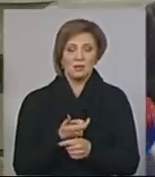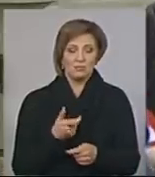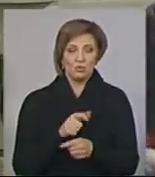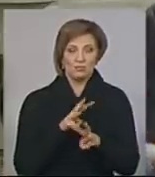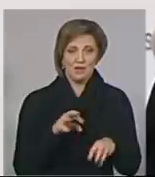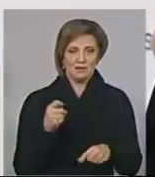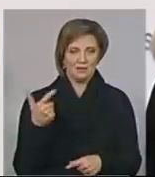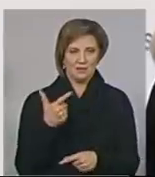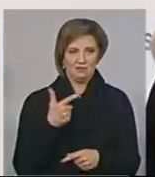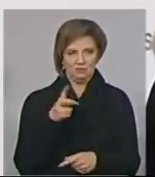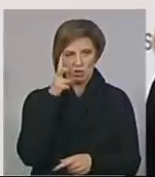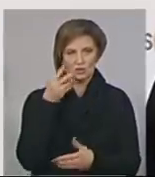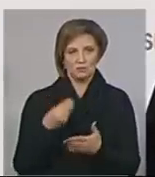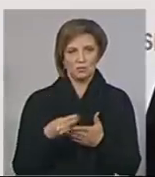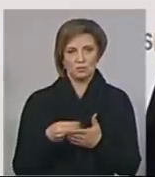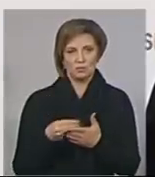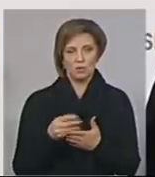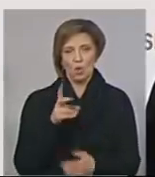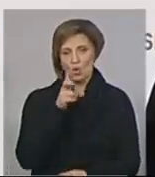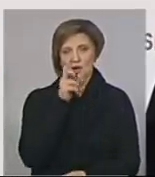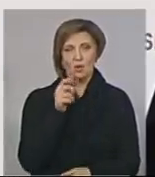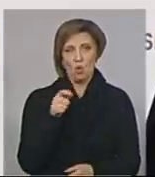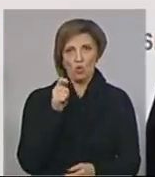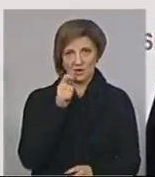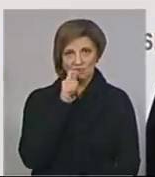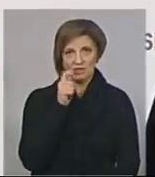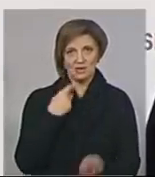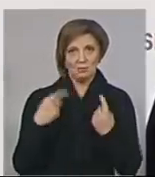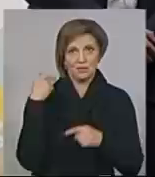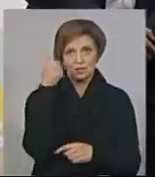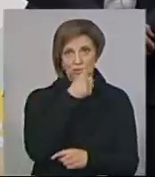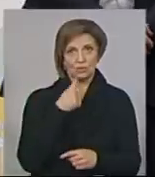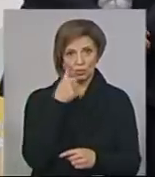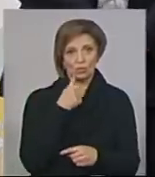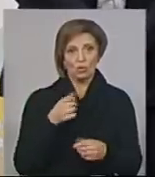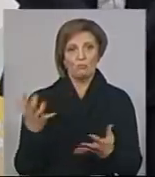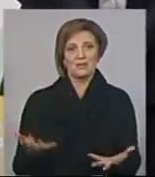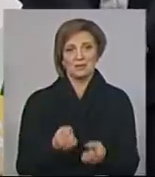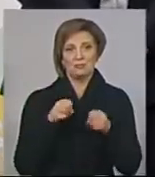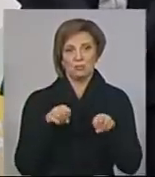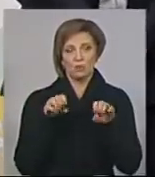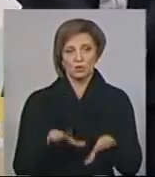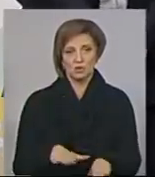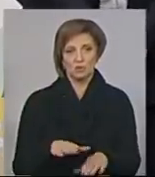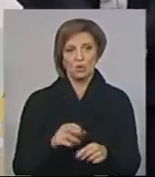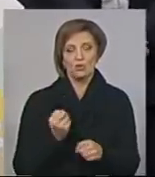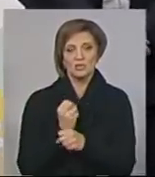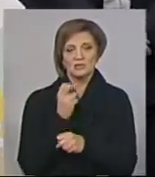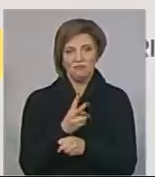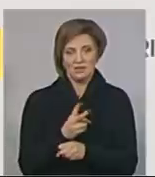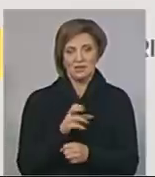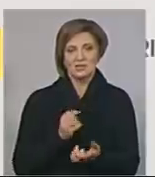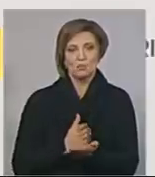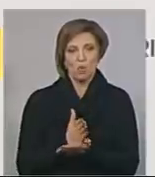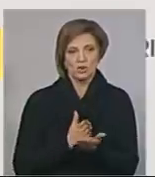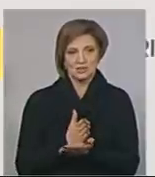бюджету. У квітні минулого року Комітет Верховної Ради підтримав проект постанови про звільнення з посади виконувача обов'язків міністра